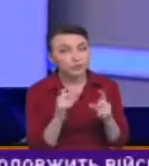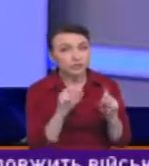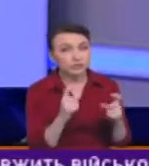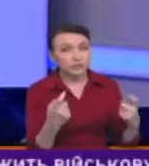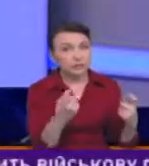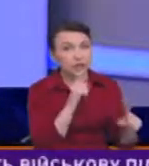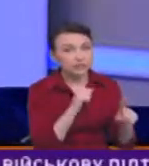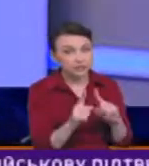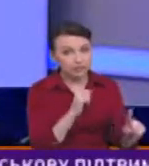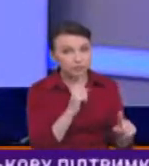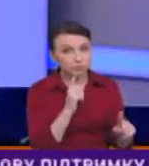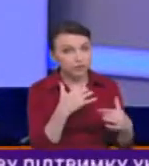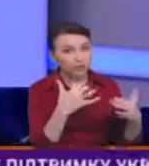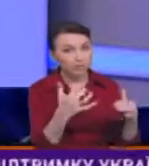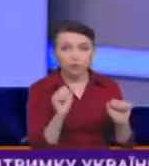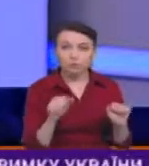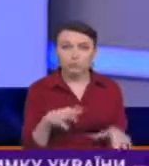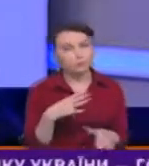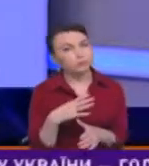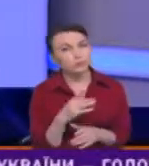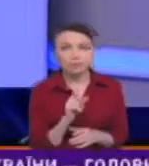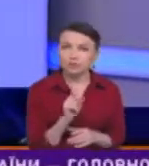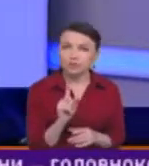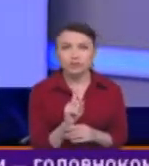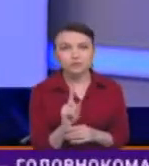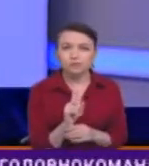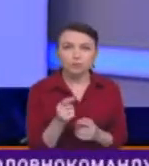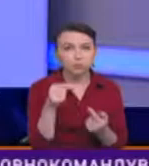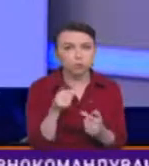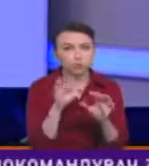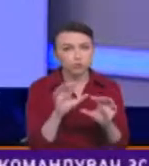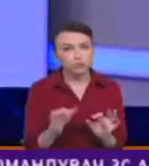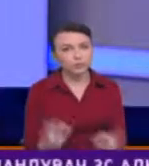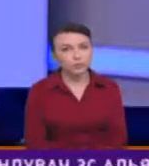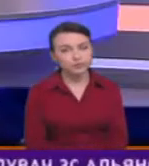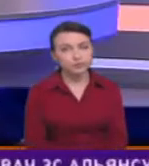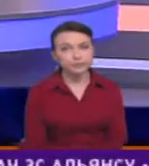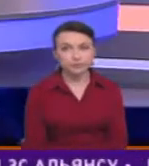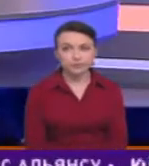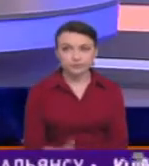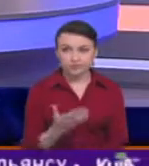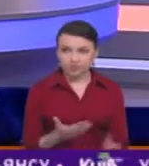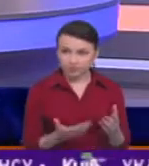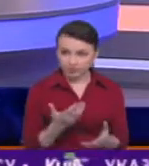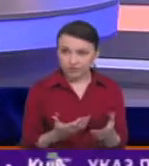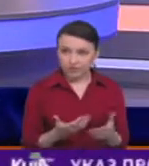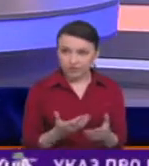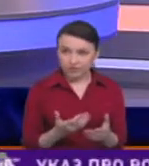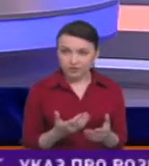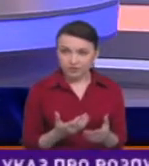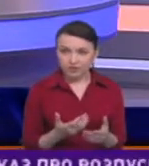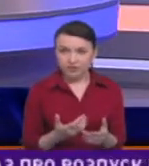парламенту, про що ви сказали, може бути не зовсім конституційно правильним. Так якщо розтлумачать, чи будуть подавати в суд